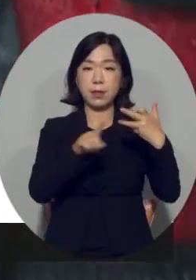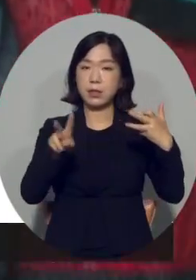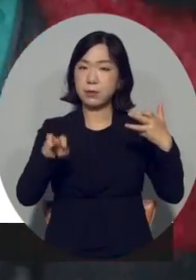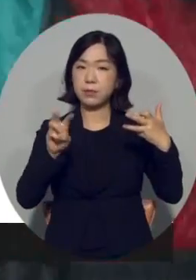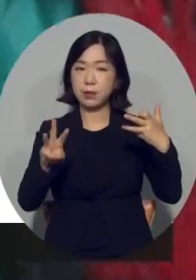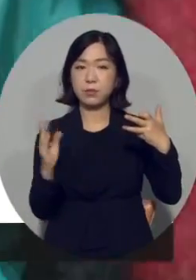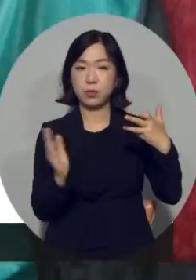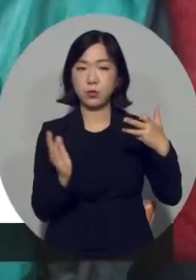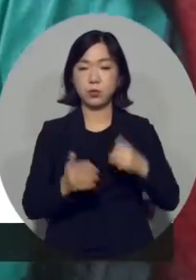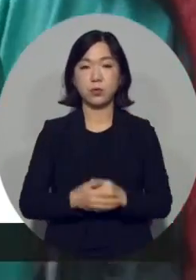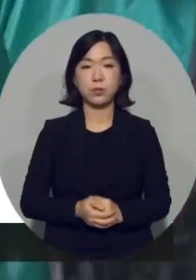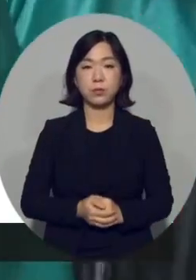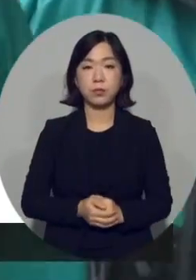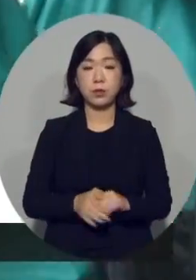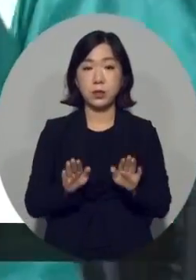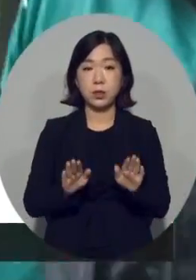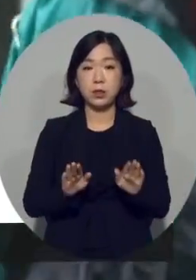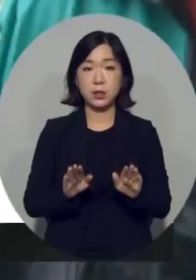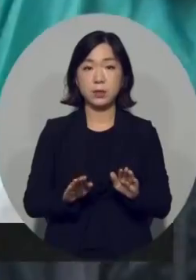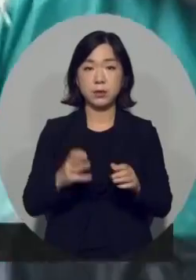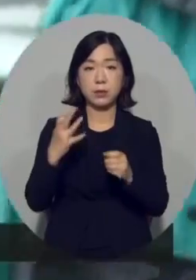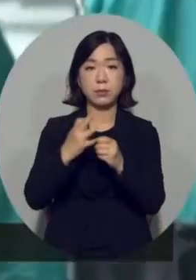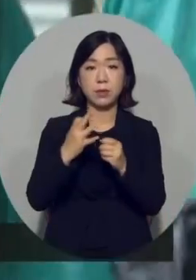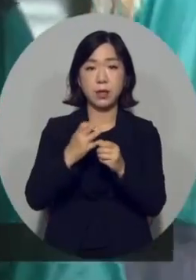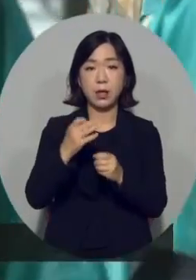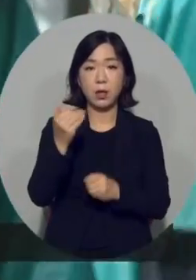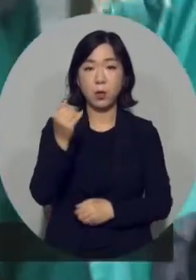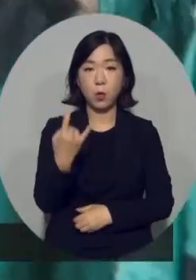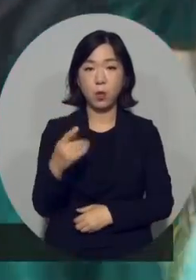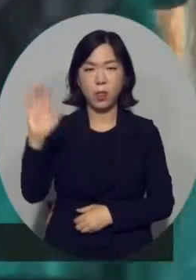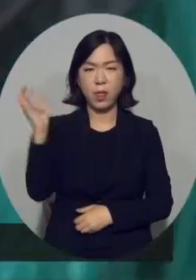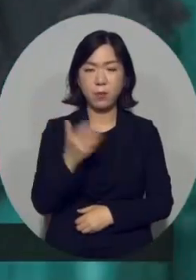분포를 보이겠습니다. 현재 14호 태풍